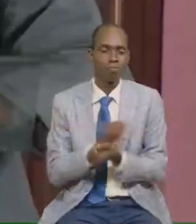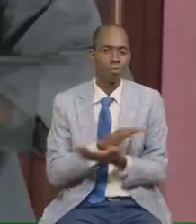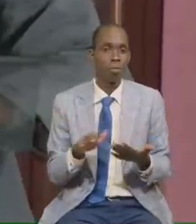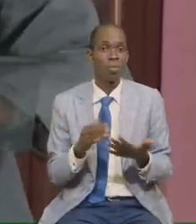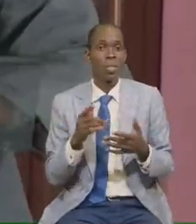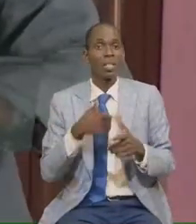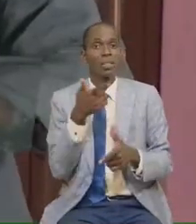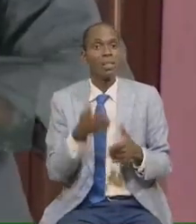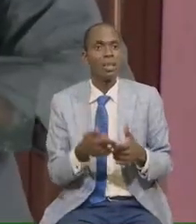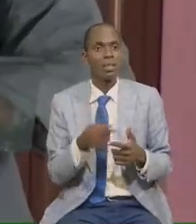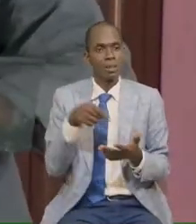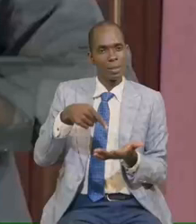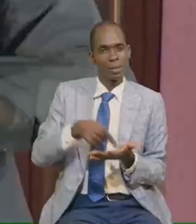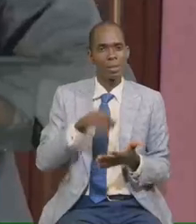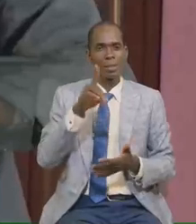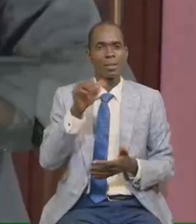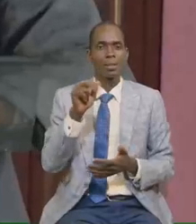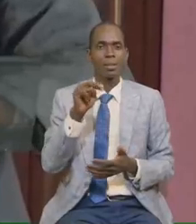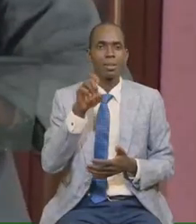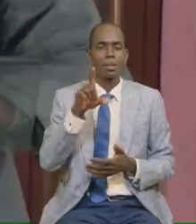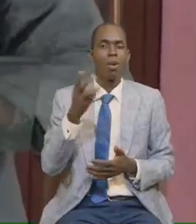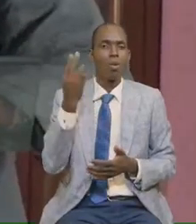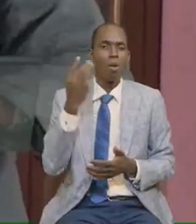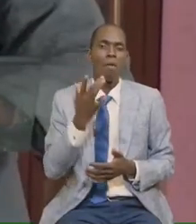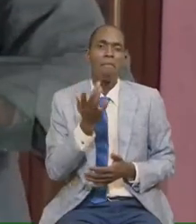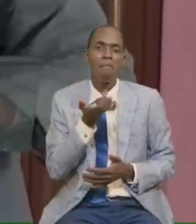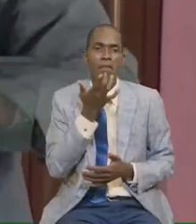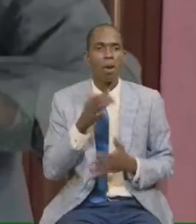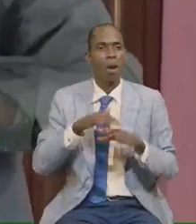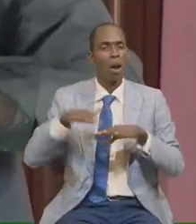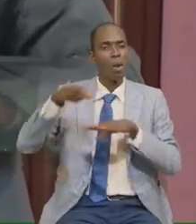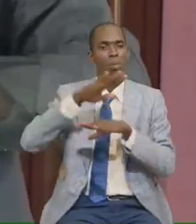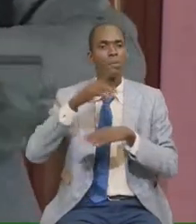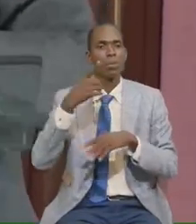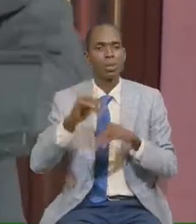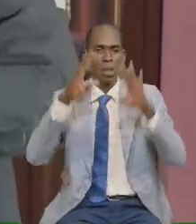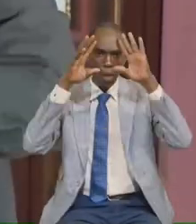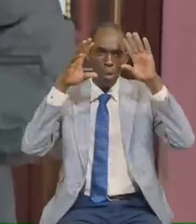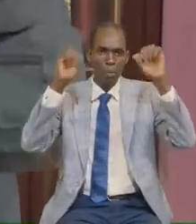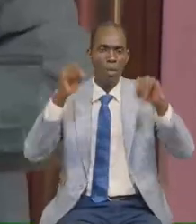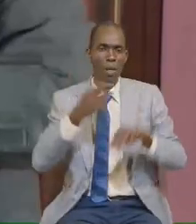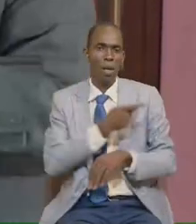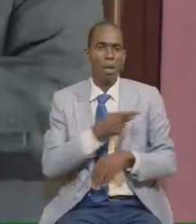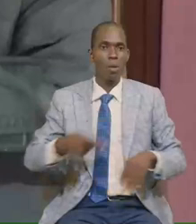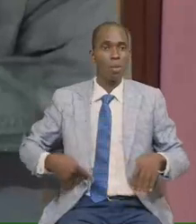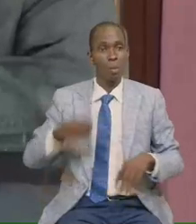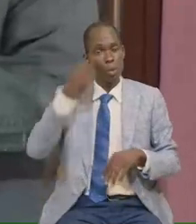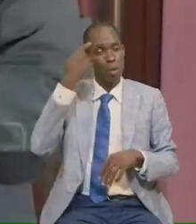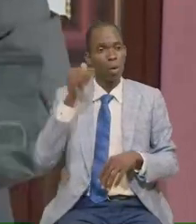les chefs et les attrapes parce qu'il y avait en lui un esprit supérieur